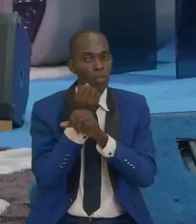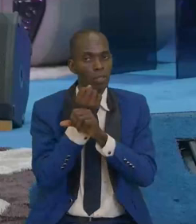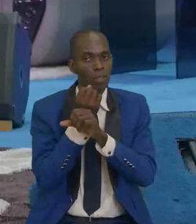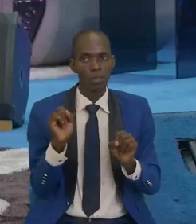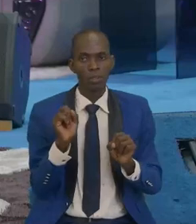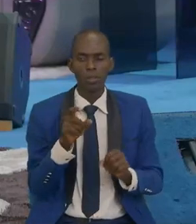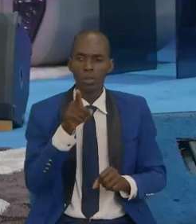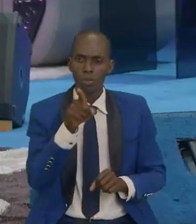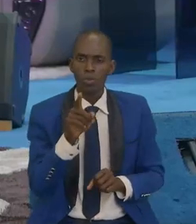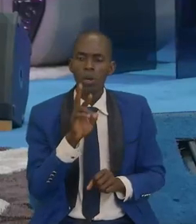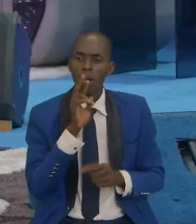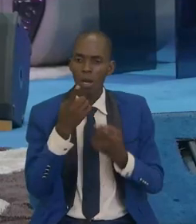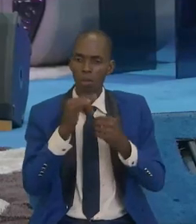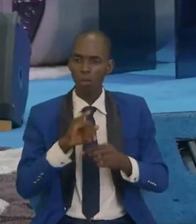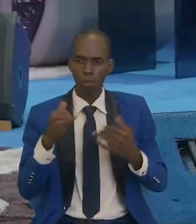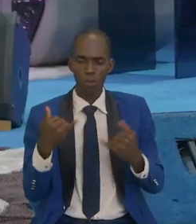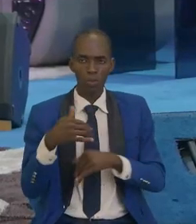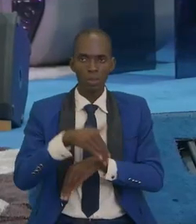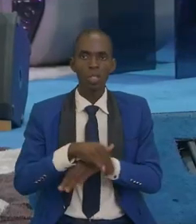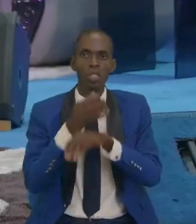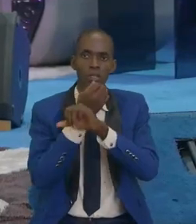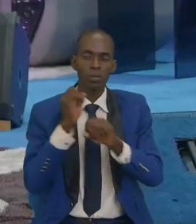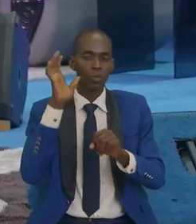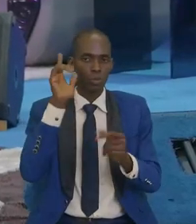Beaucoup de personnes ont donné leur vie au Seigneur.